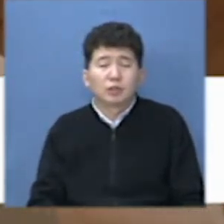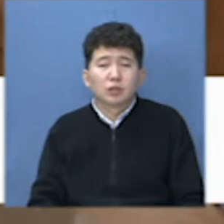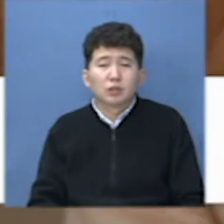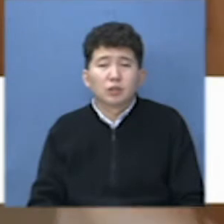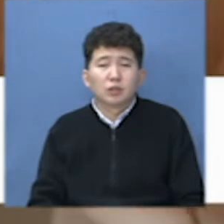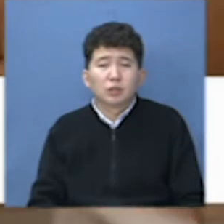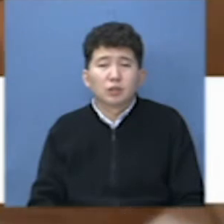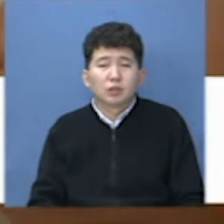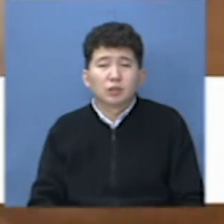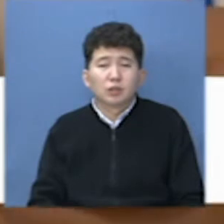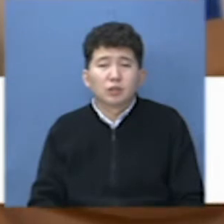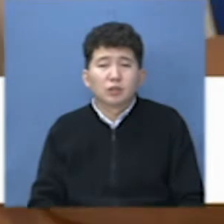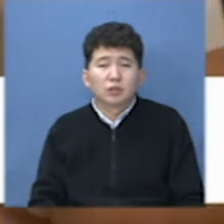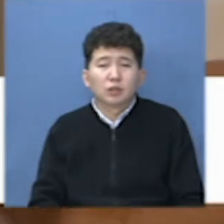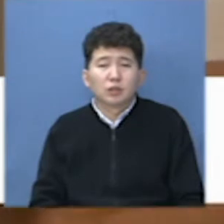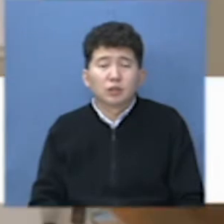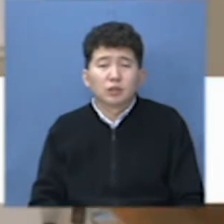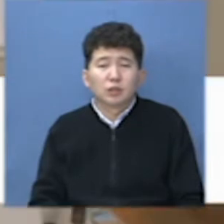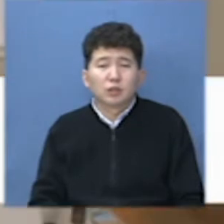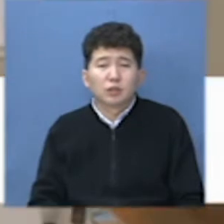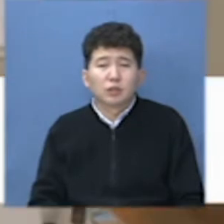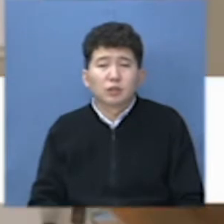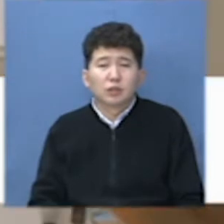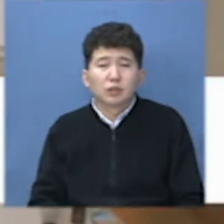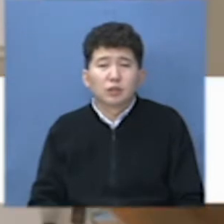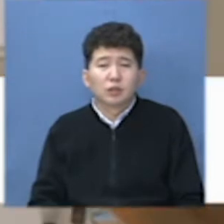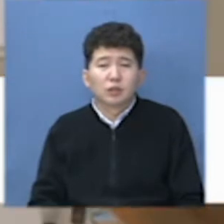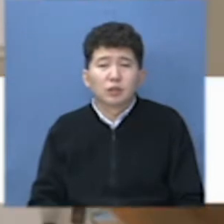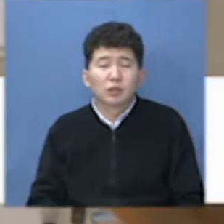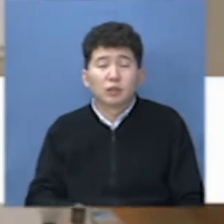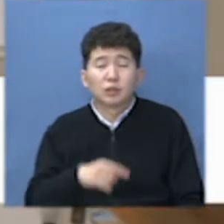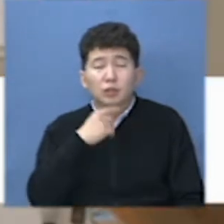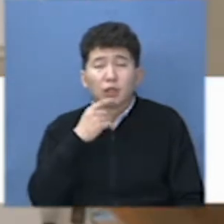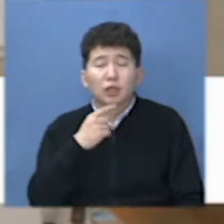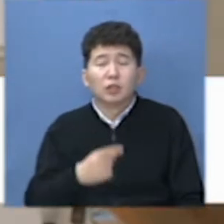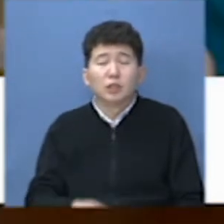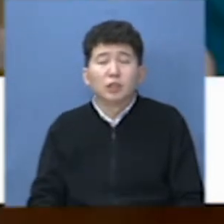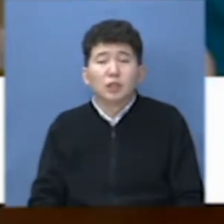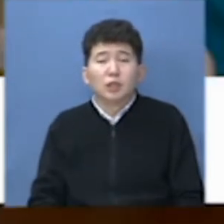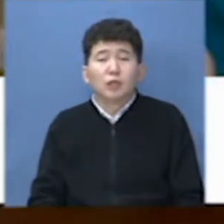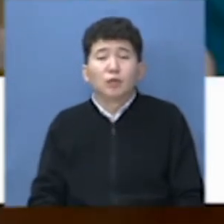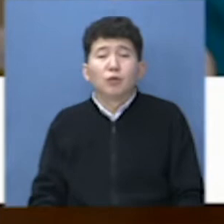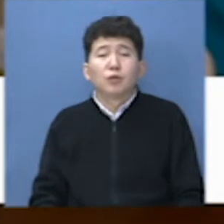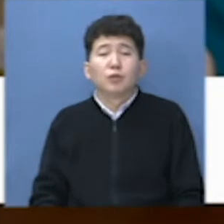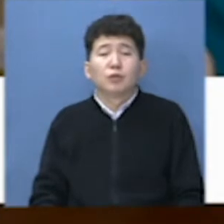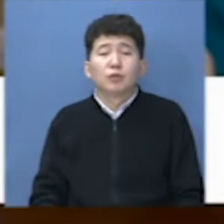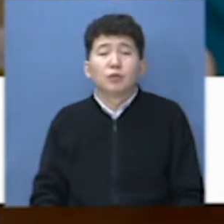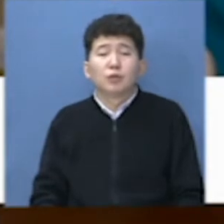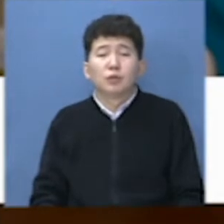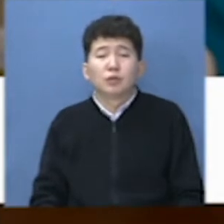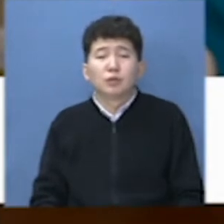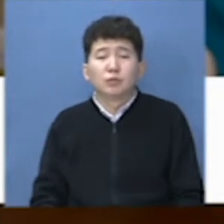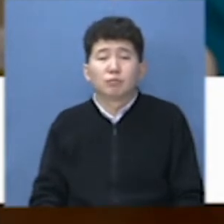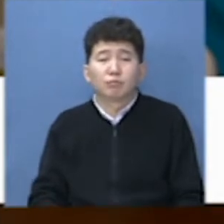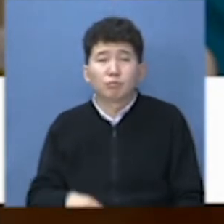нәрестесін бауырына алып, мауқын баса алмауда. Бұйыртса, кішкентайымен бірге үйіне барады. Мен өзім жақында